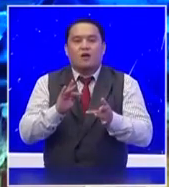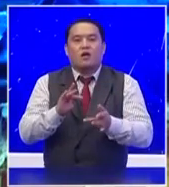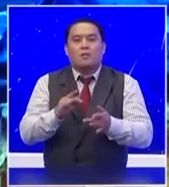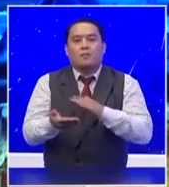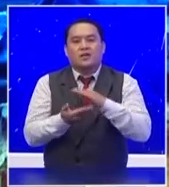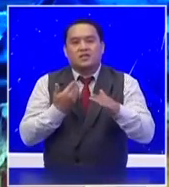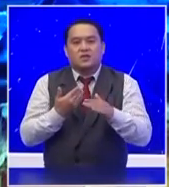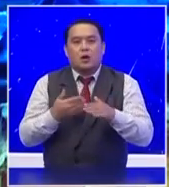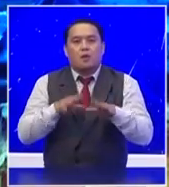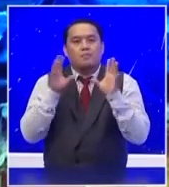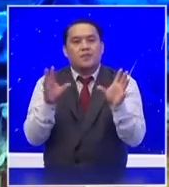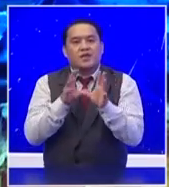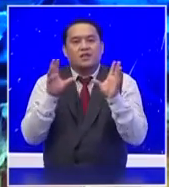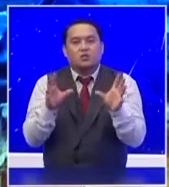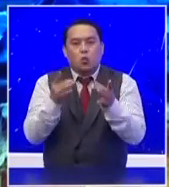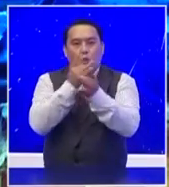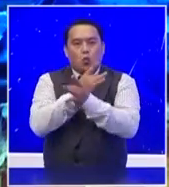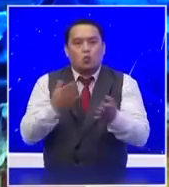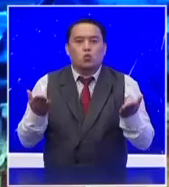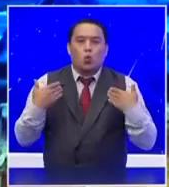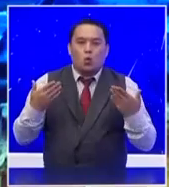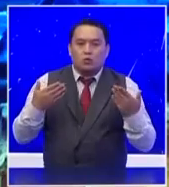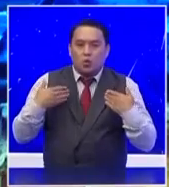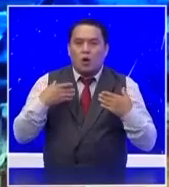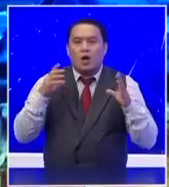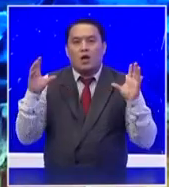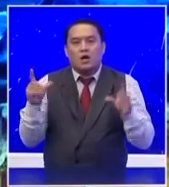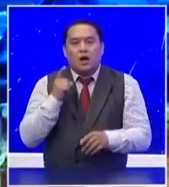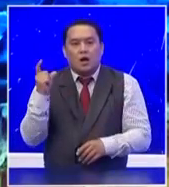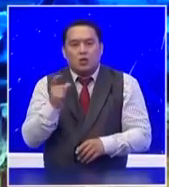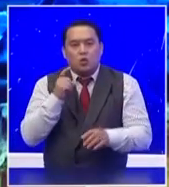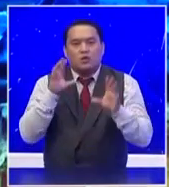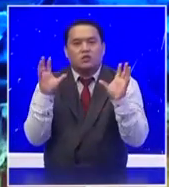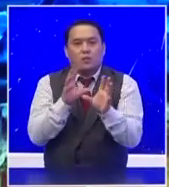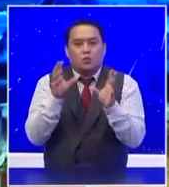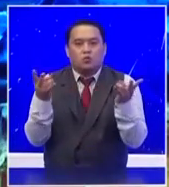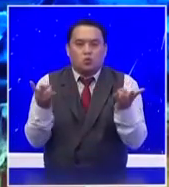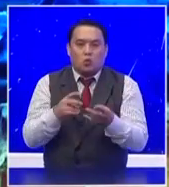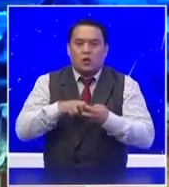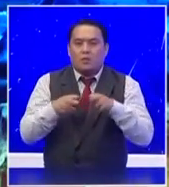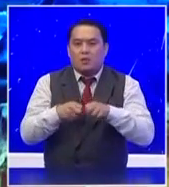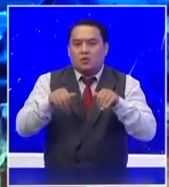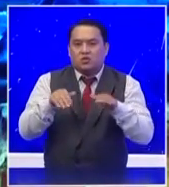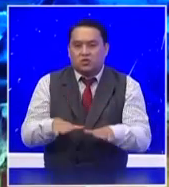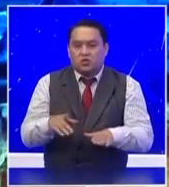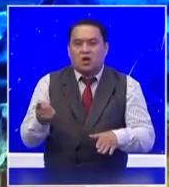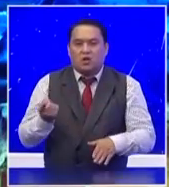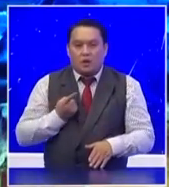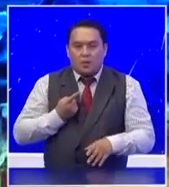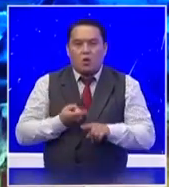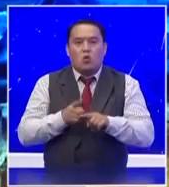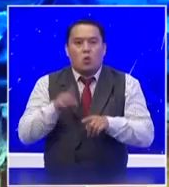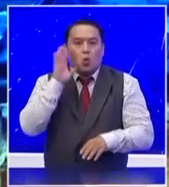призвал жителей к бережному отношению, культурному отдыху и заботе об экологии. Решение проблемы не заставило себя долго